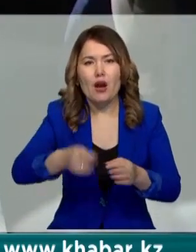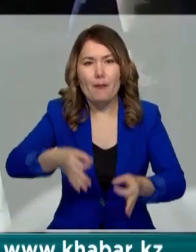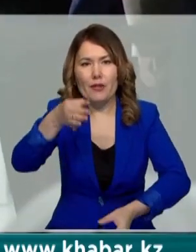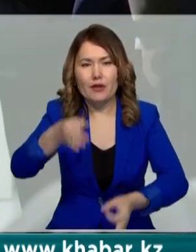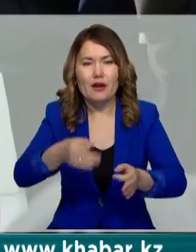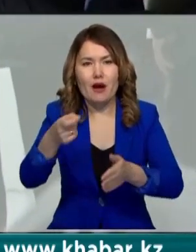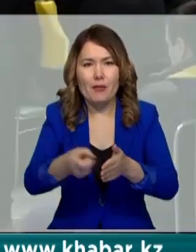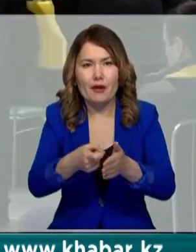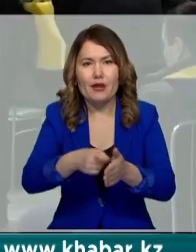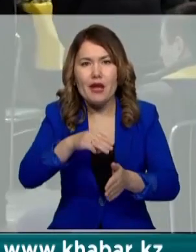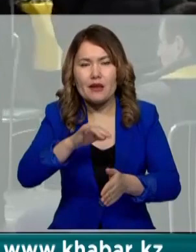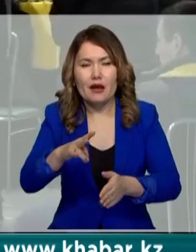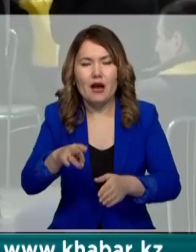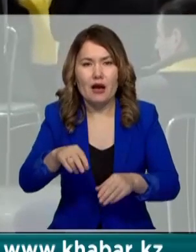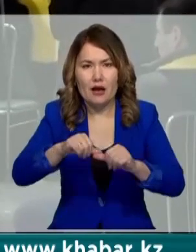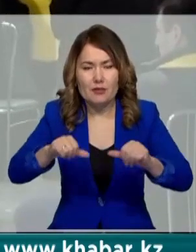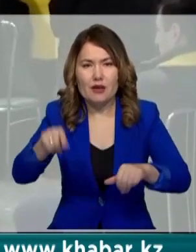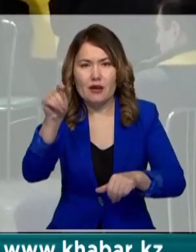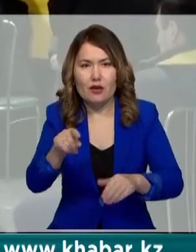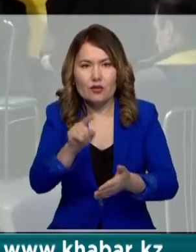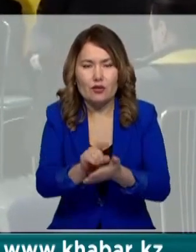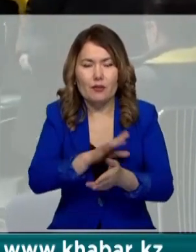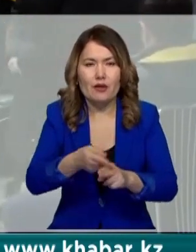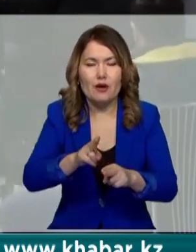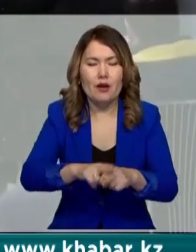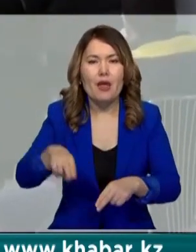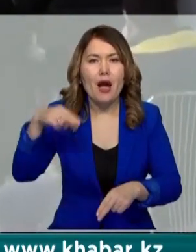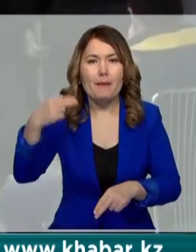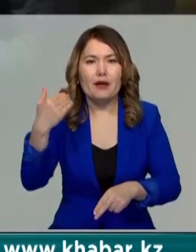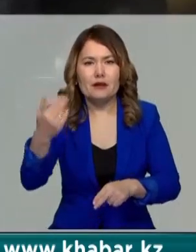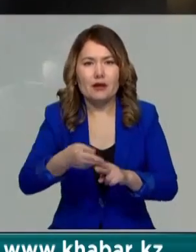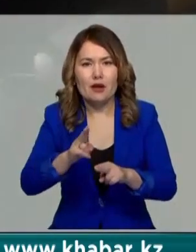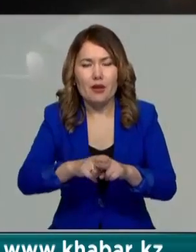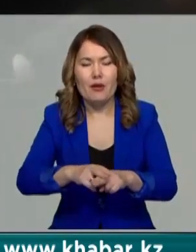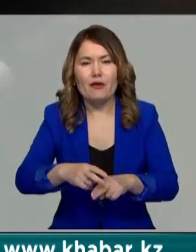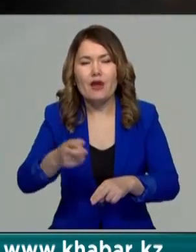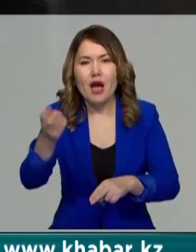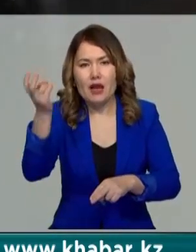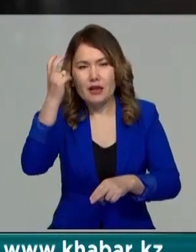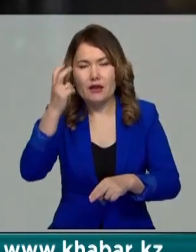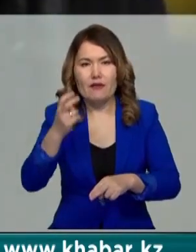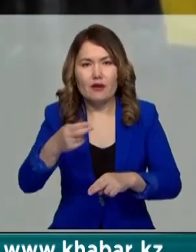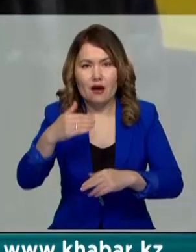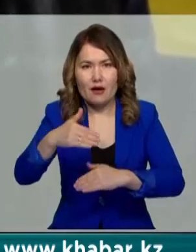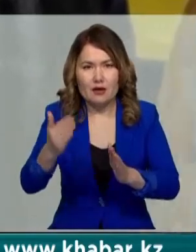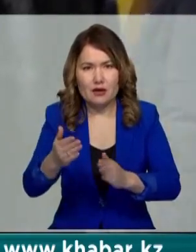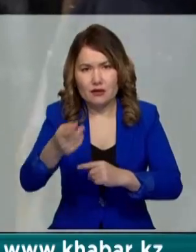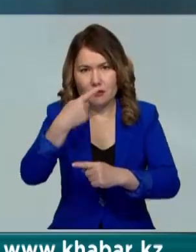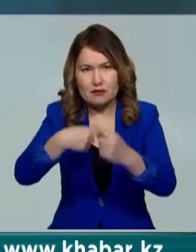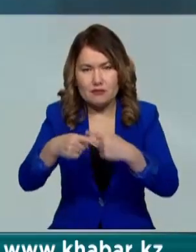тергеушілер Тегеранға аттануы керек болатын, алайда Владимир Зеленский қара жәшікті Киевке қайтарып алды.